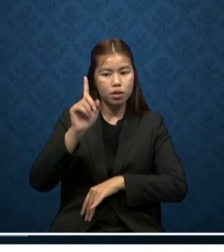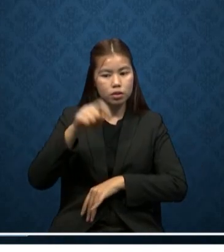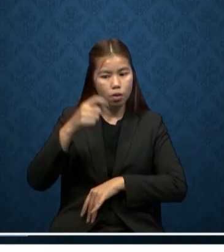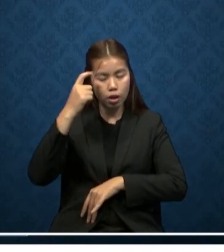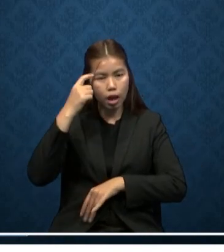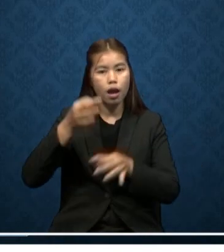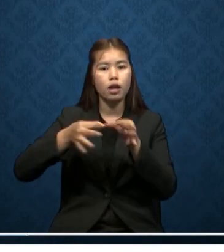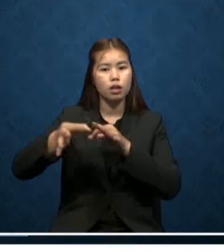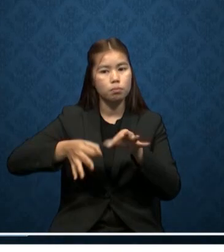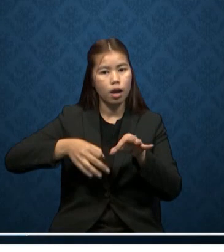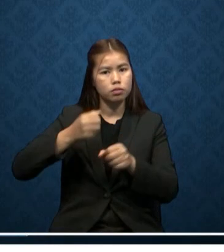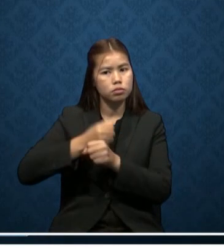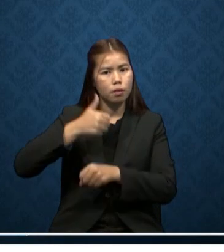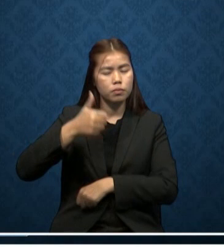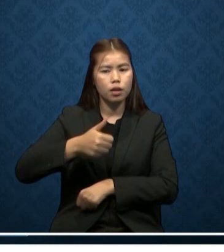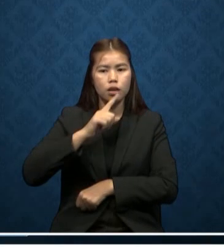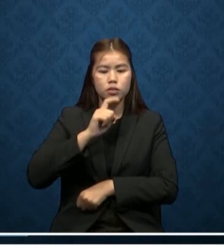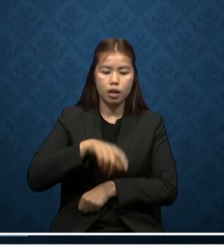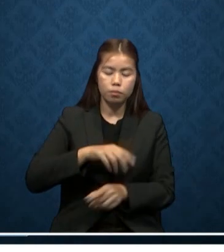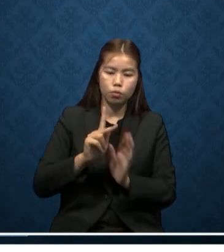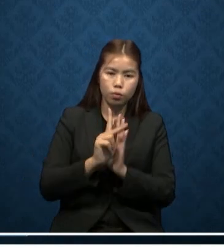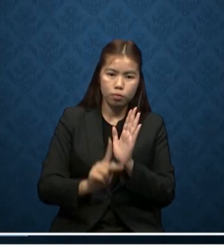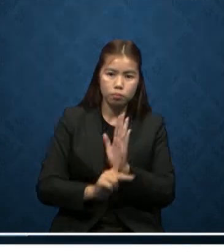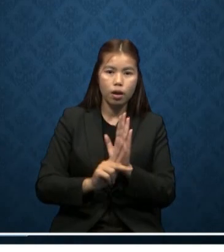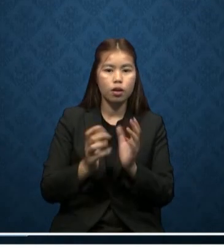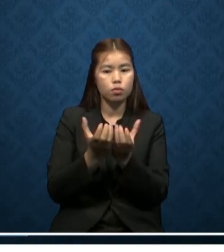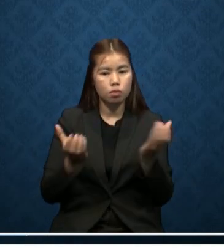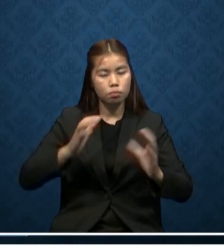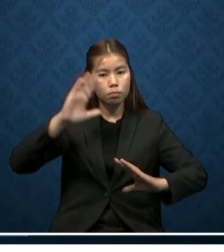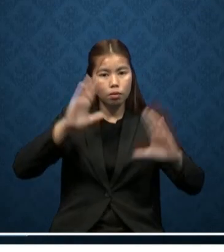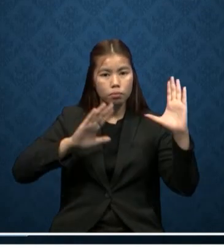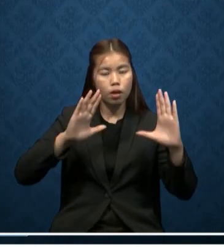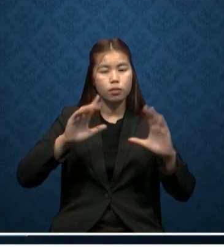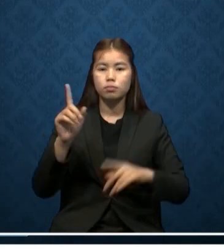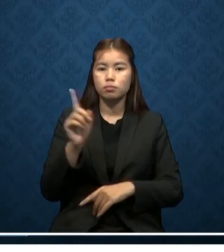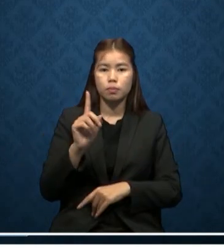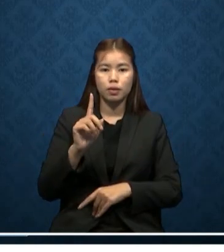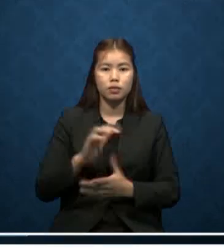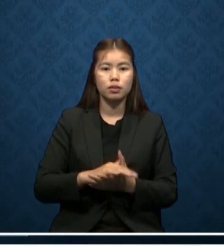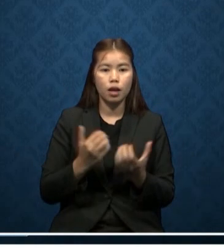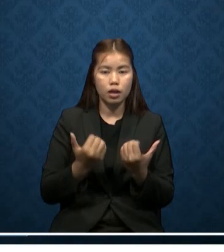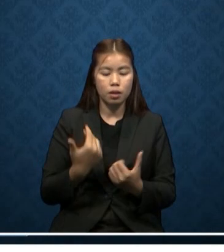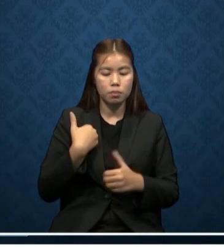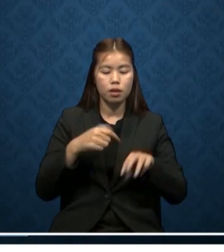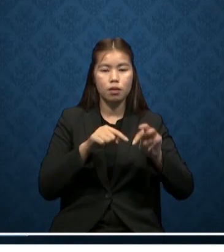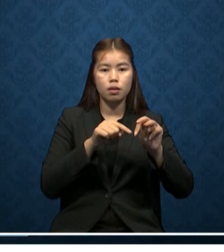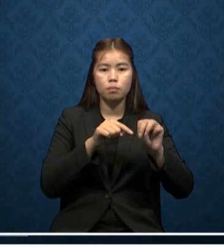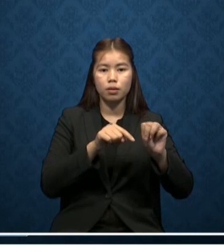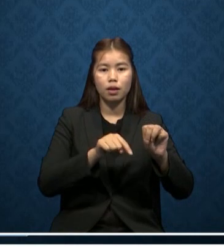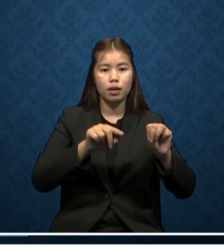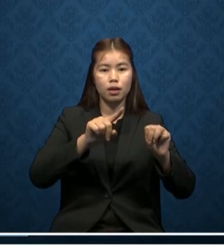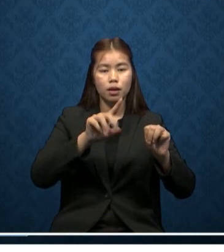อธิบายให้ได้ 1ชอบด้วยกฎหมายชอบด้วยรัฐธรรมนูญหรือไม่ตรงนี้ก็มีมาตรา 255